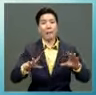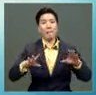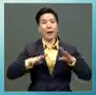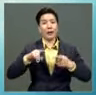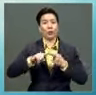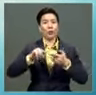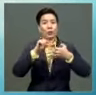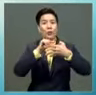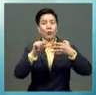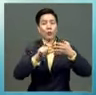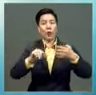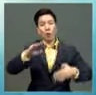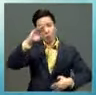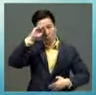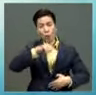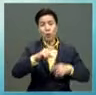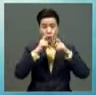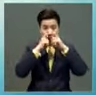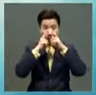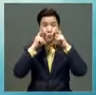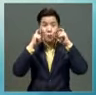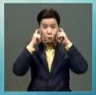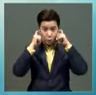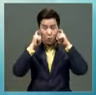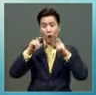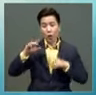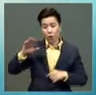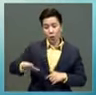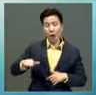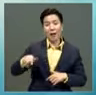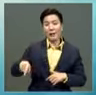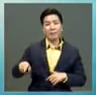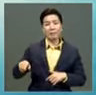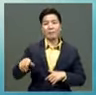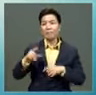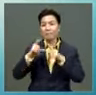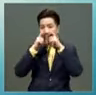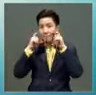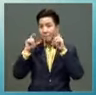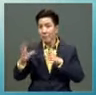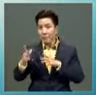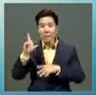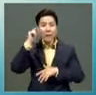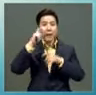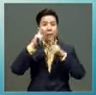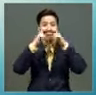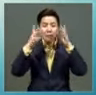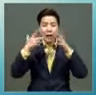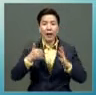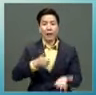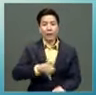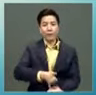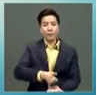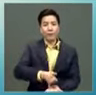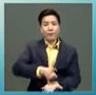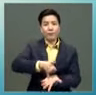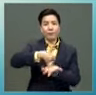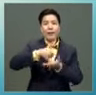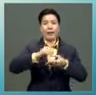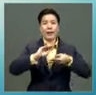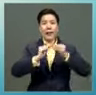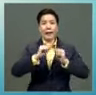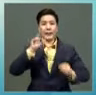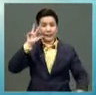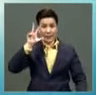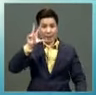าผู้ป่วยใส่หน้ากากอนามัยส่วนน้องสาวคนเล็กและมารดาไม่ได้ใส่หน้ากากขึ้นลิฟต์หมายเลข3